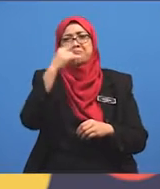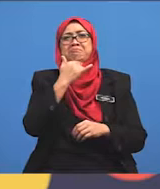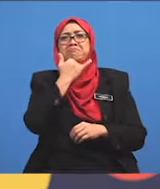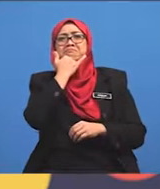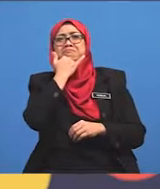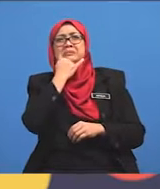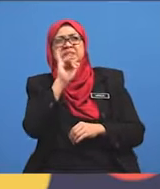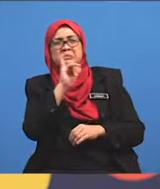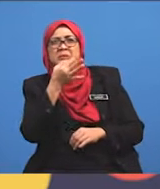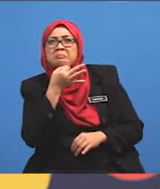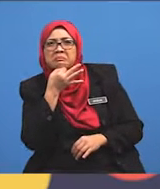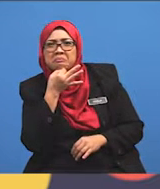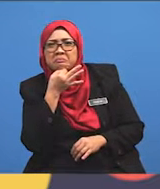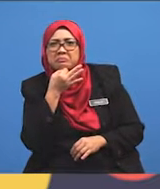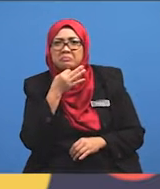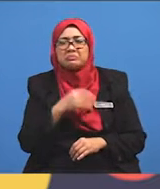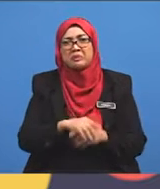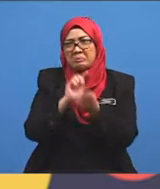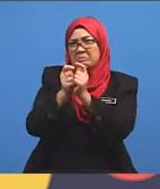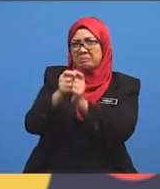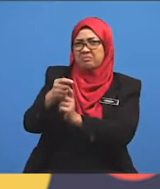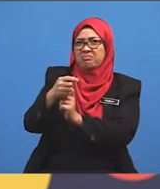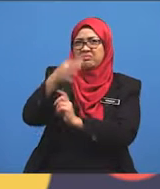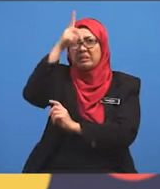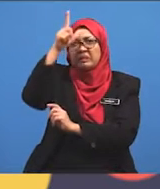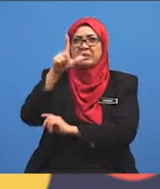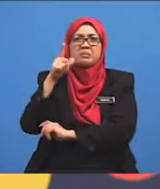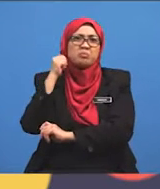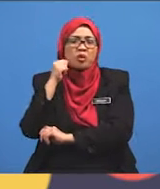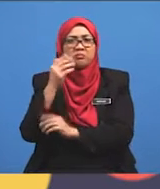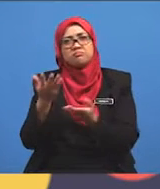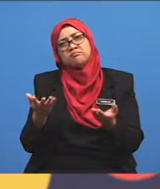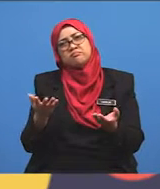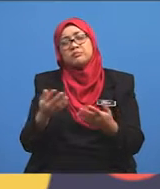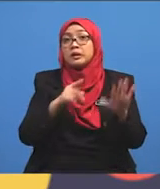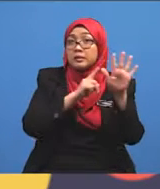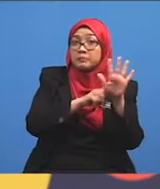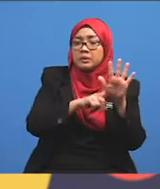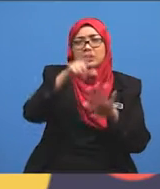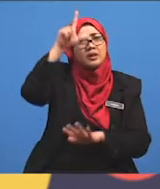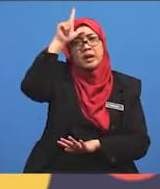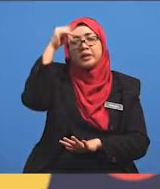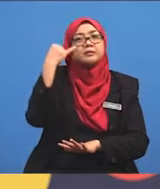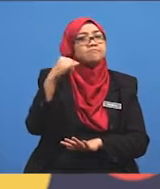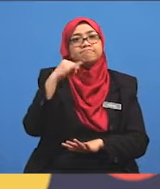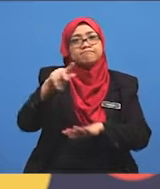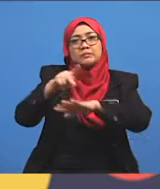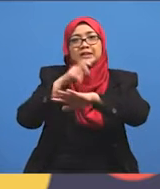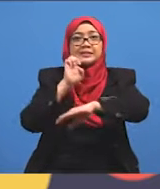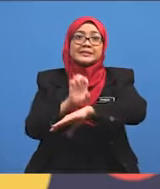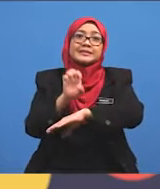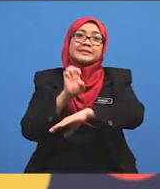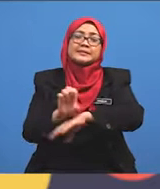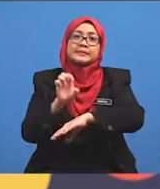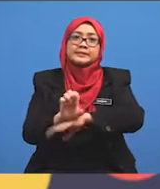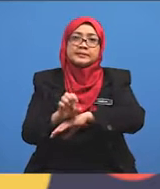menyerupai pakaian lelaki. Yang kelima, lelaki tidak dibenarkan memakai emas dan sutera